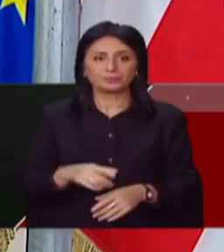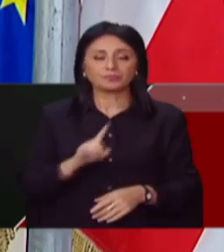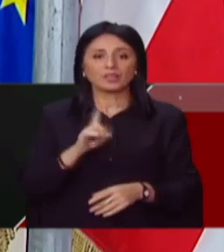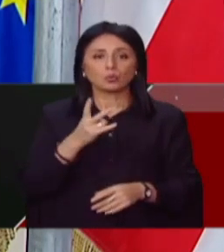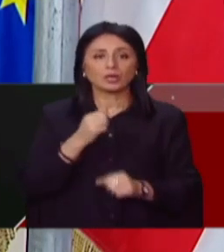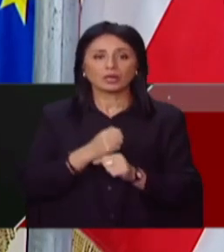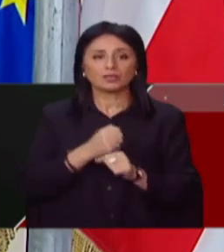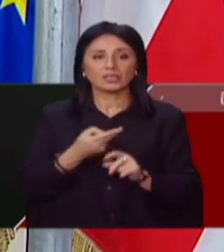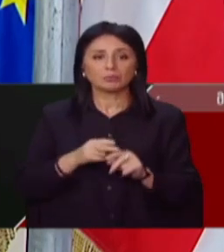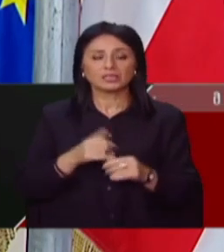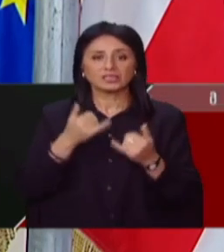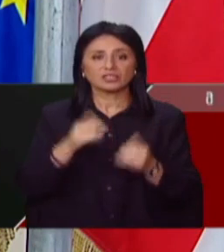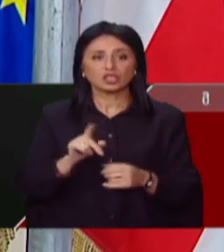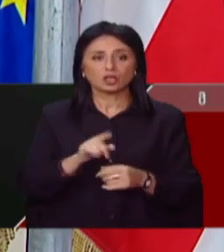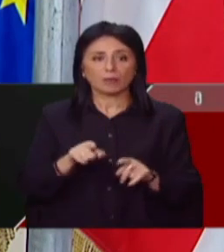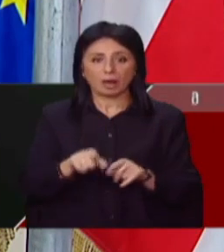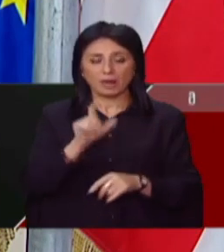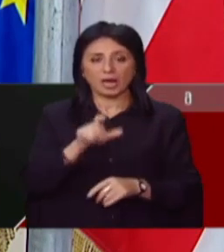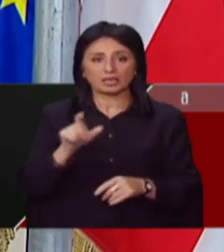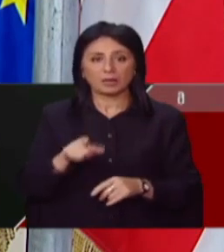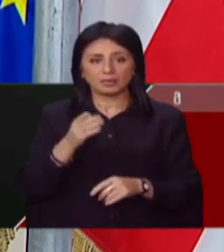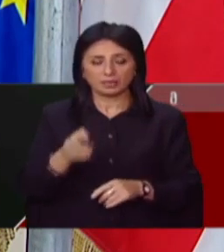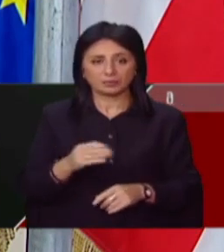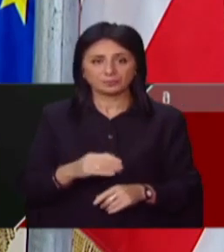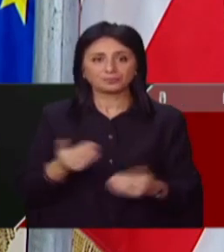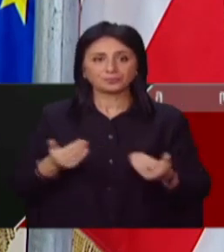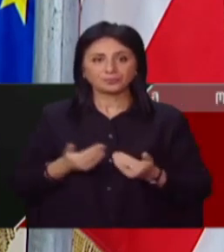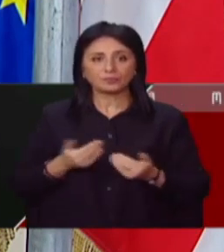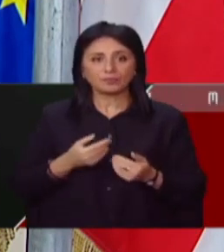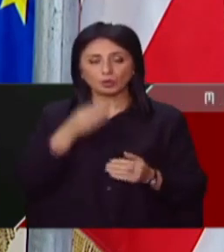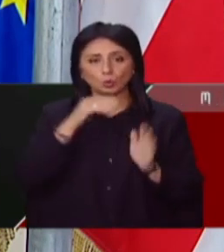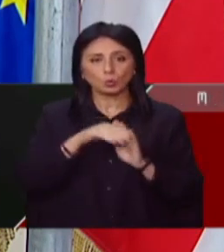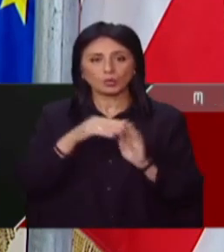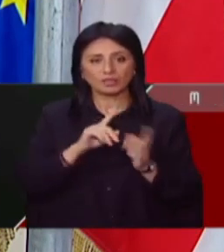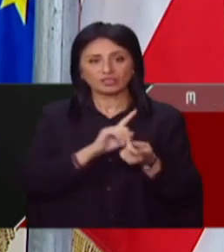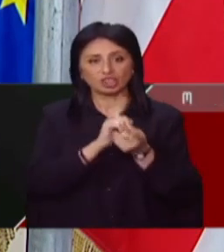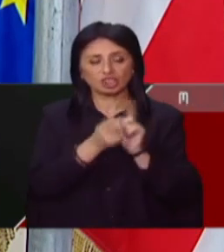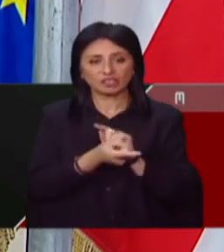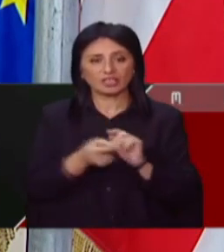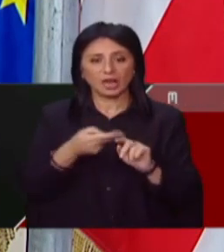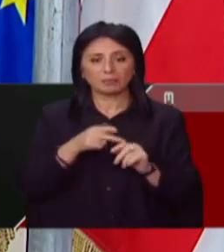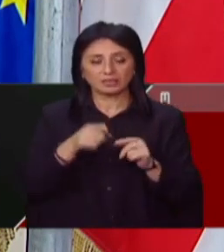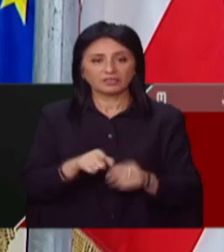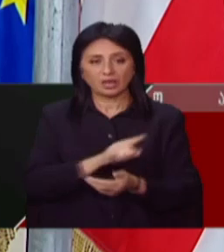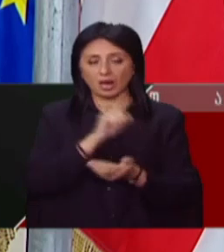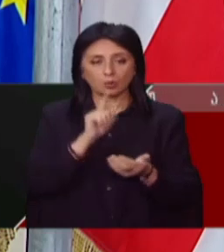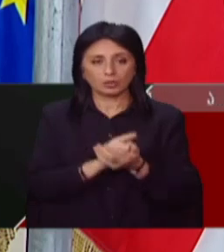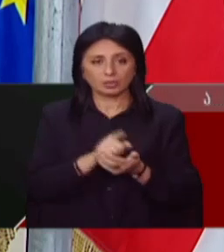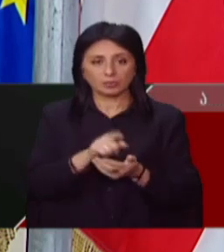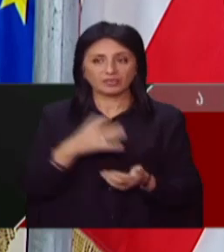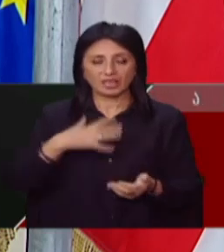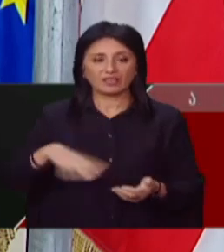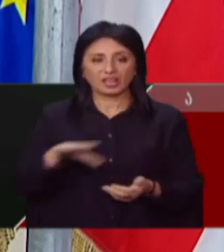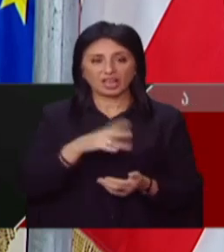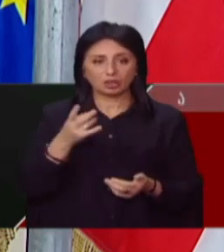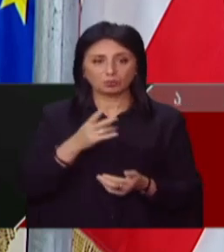უნდა გავაკეთოთ იმისათვის, რომ ამ ადამიანების ცხოვრება უკეთესობისკენ შევცვალოთ? ამისათვის აუცილებელია